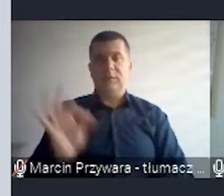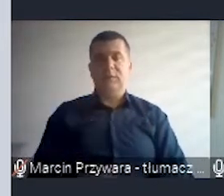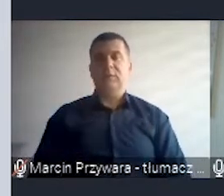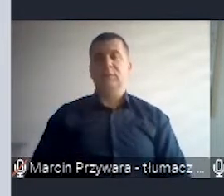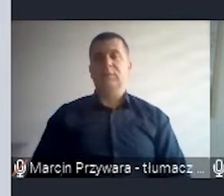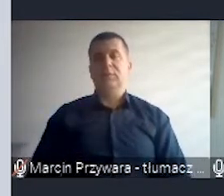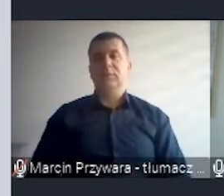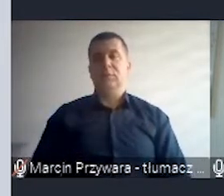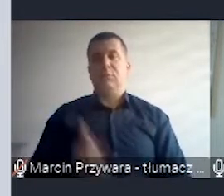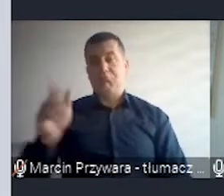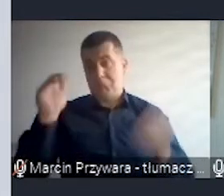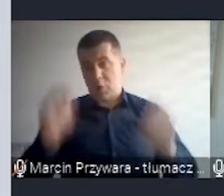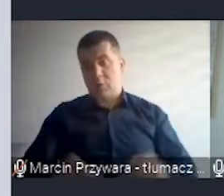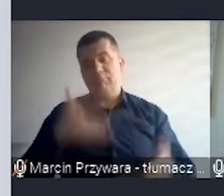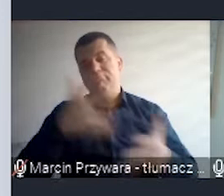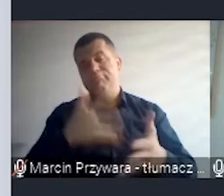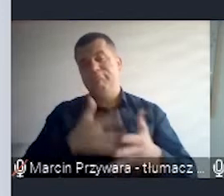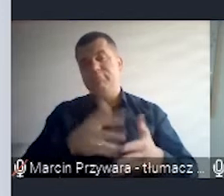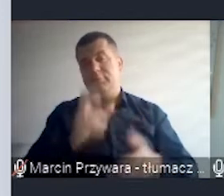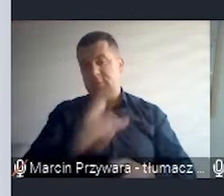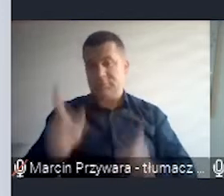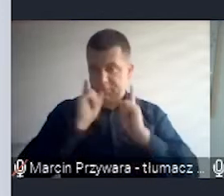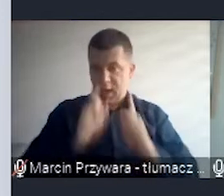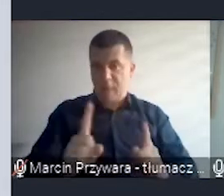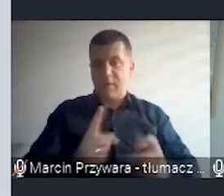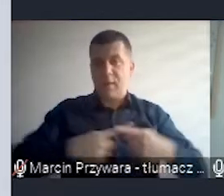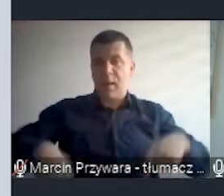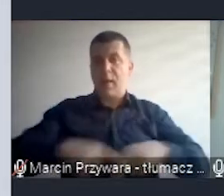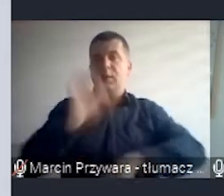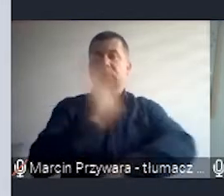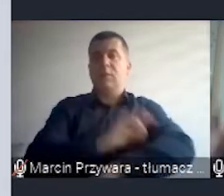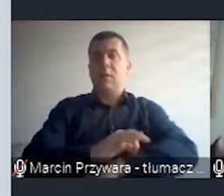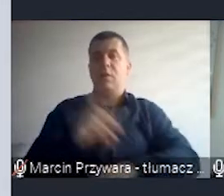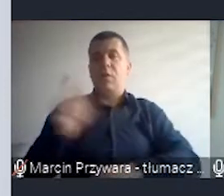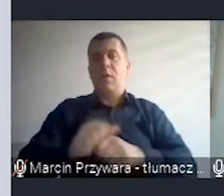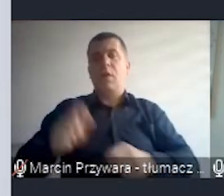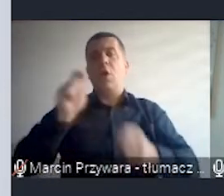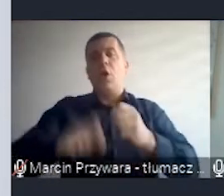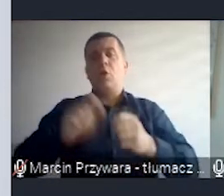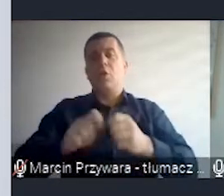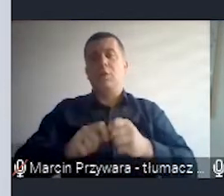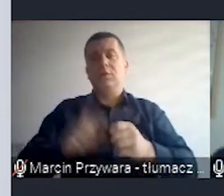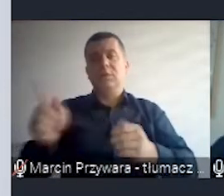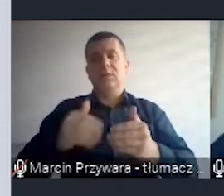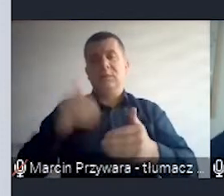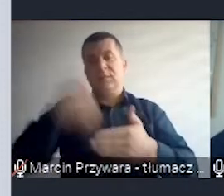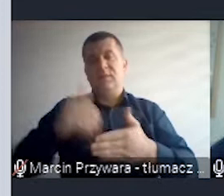tym oni mogą weryfikować również prawidłowość realizacji projektu i oni są kontrolą z wewnątrz projektu.